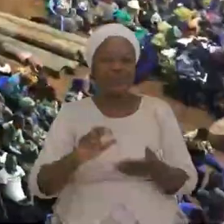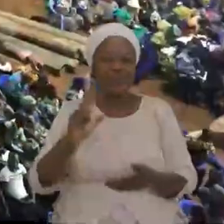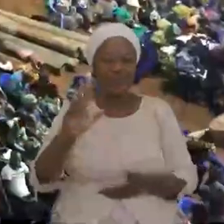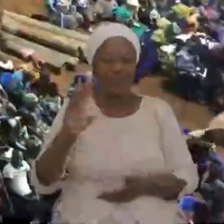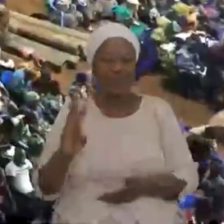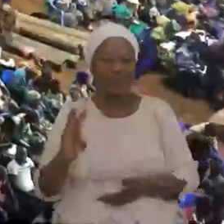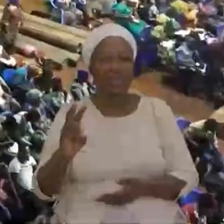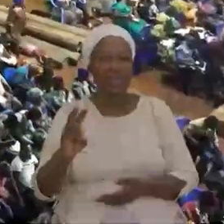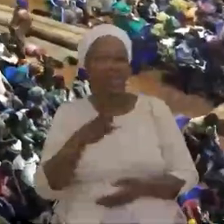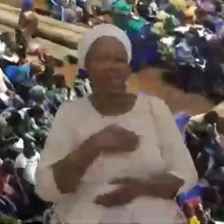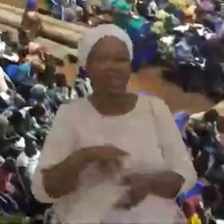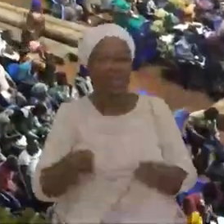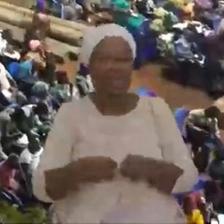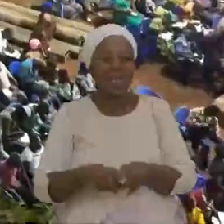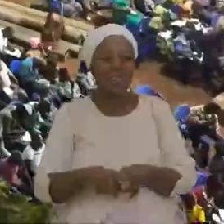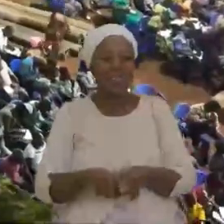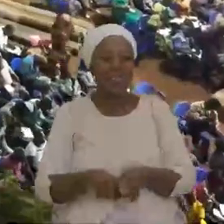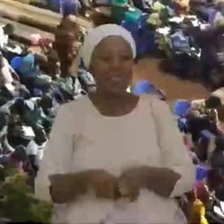Verset 36.